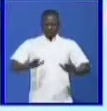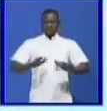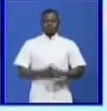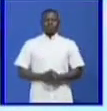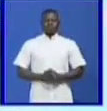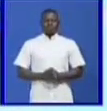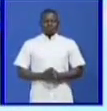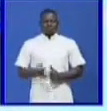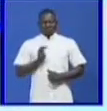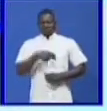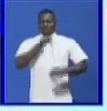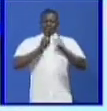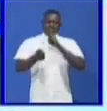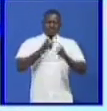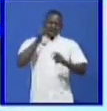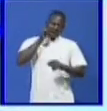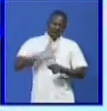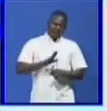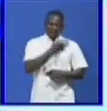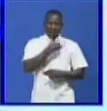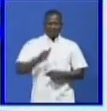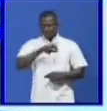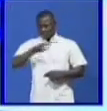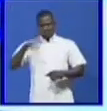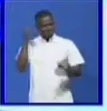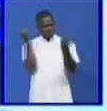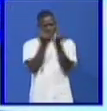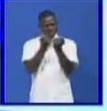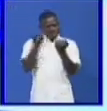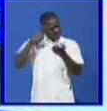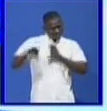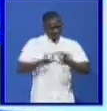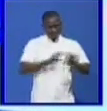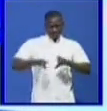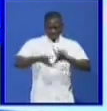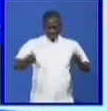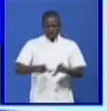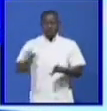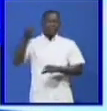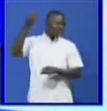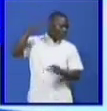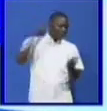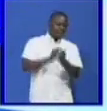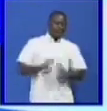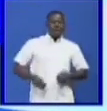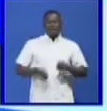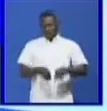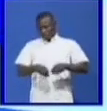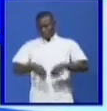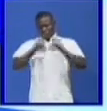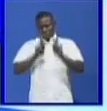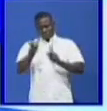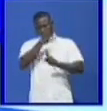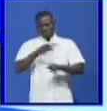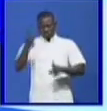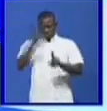Et nous parlons des femmes et de leur combat pour se faire une place au soleil, et cela à l'occasion de ce mois dédié à l'autre moitié